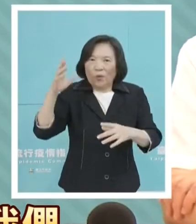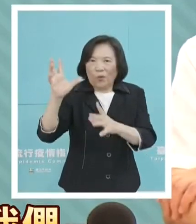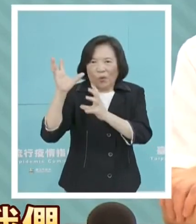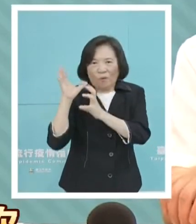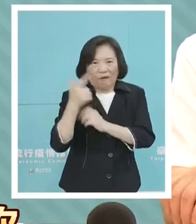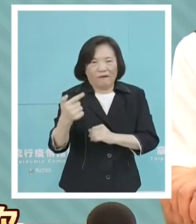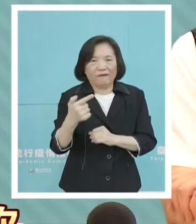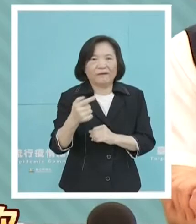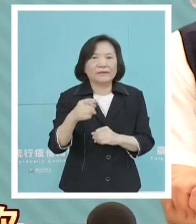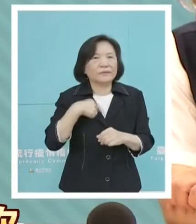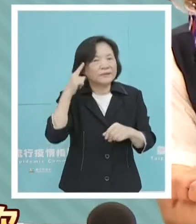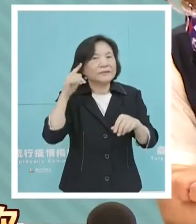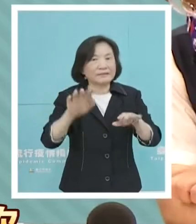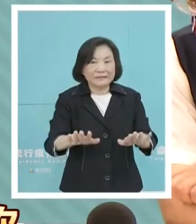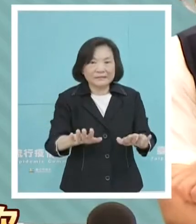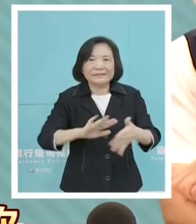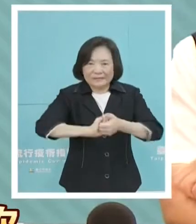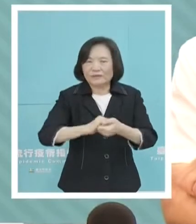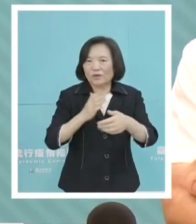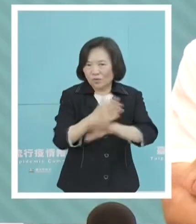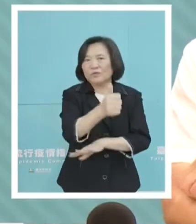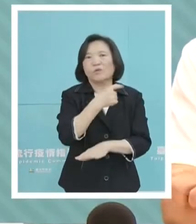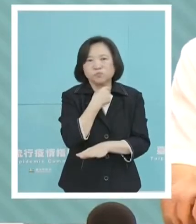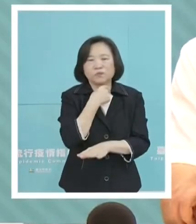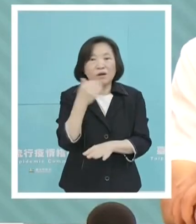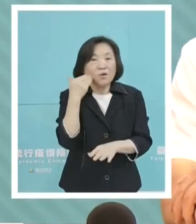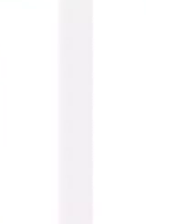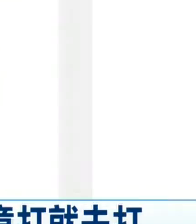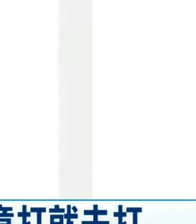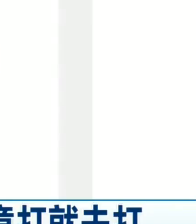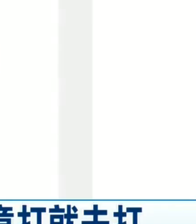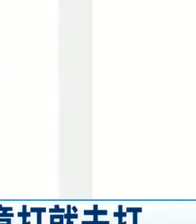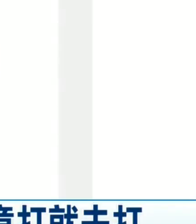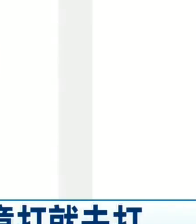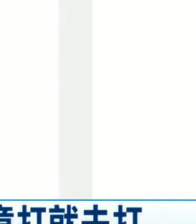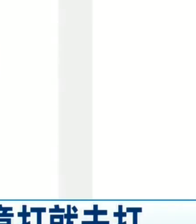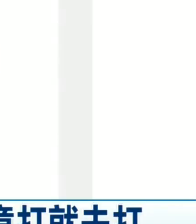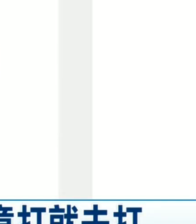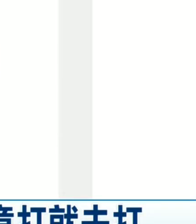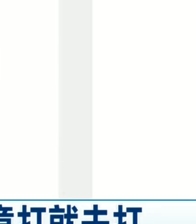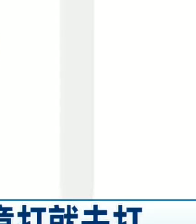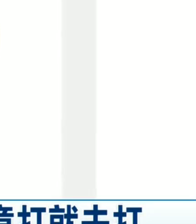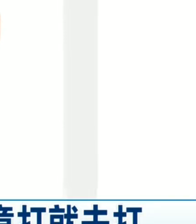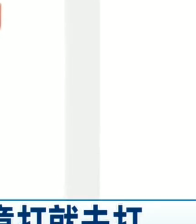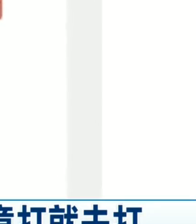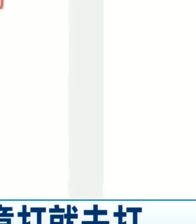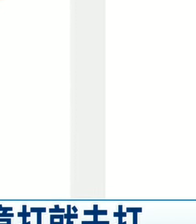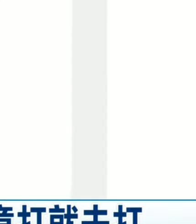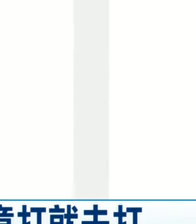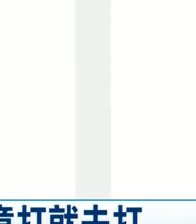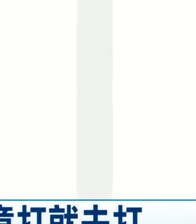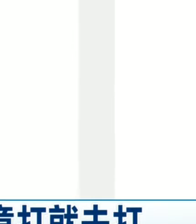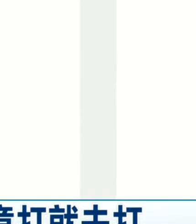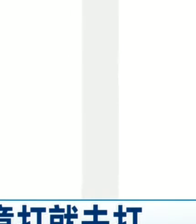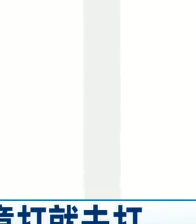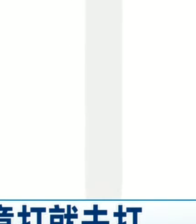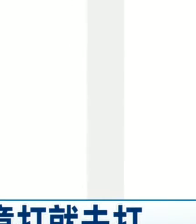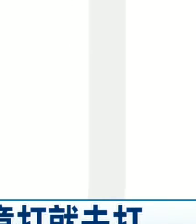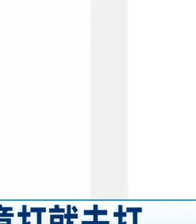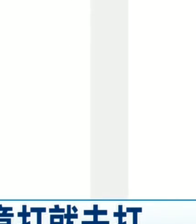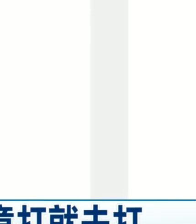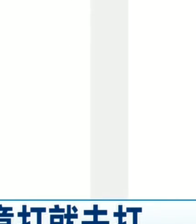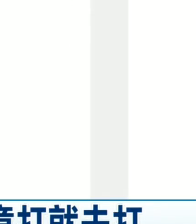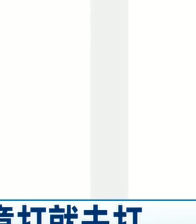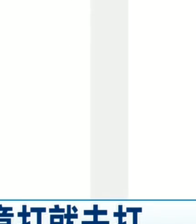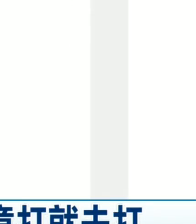我们，一定要度过这一次，否则你会失信于民。 只是就这么刚好，疫苗短缺的时候，指挥中心开放民